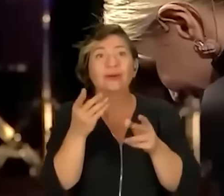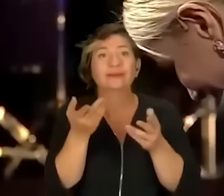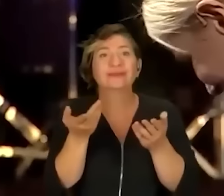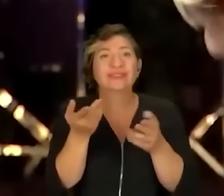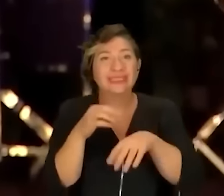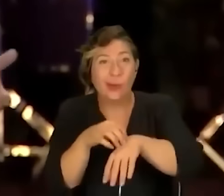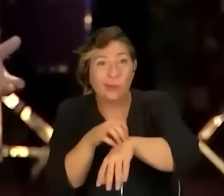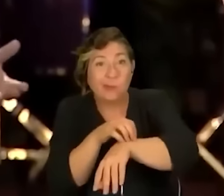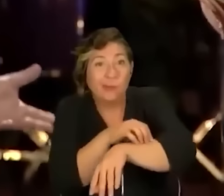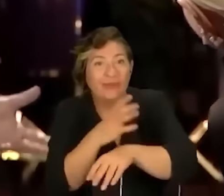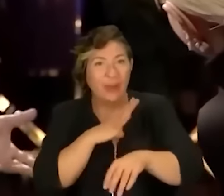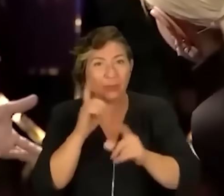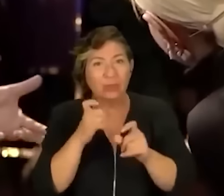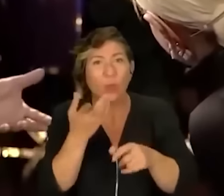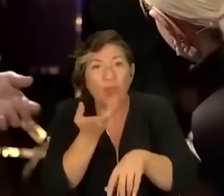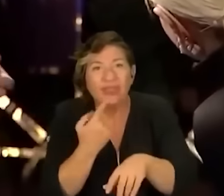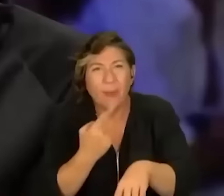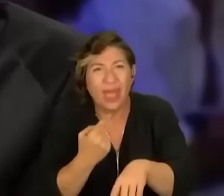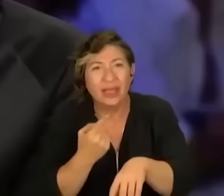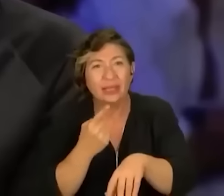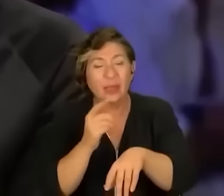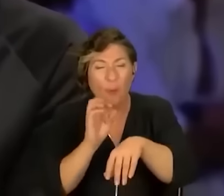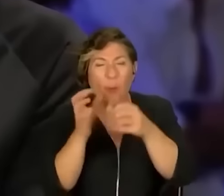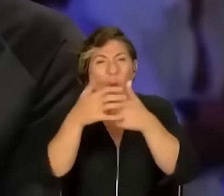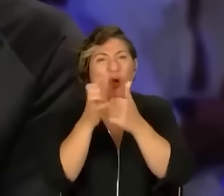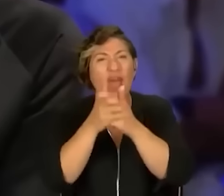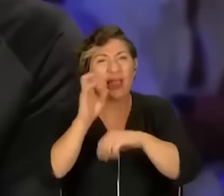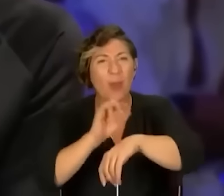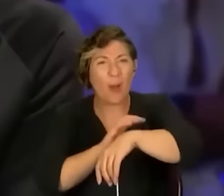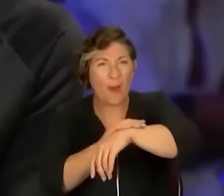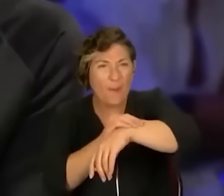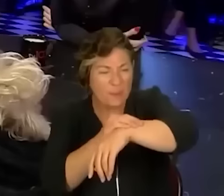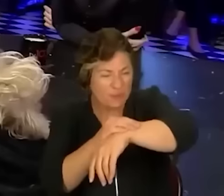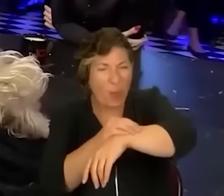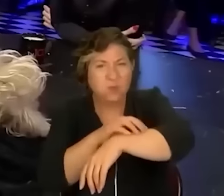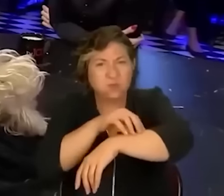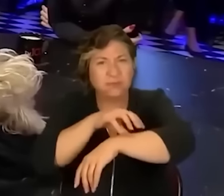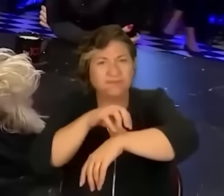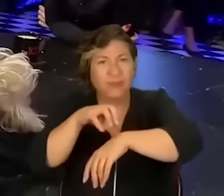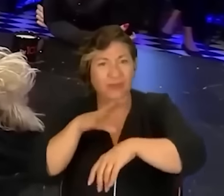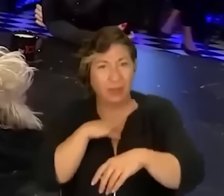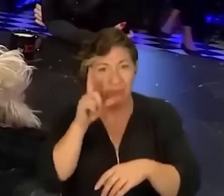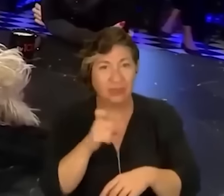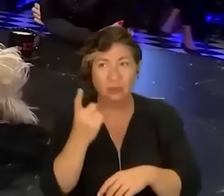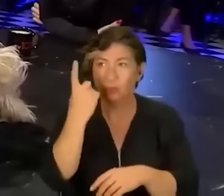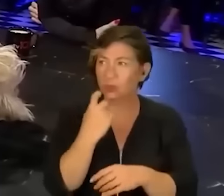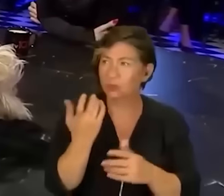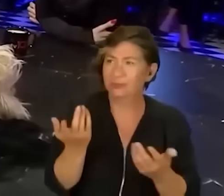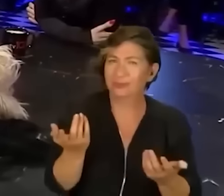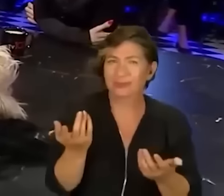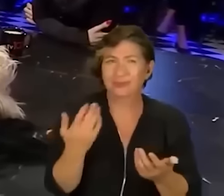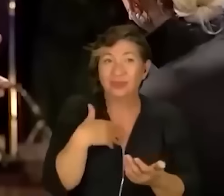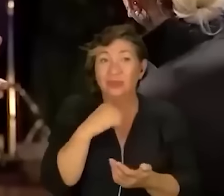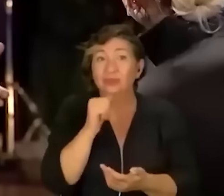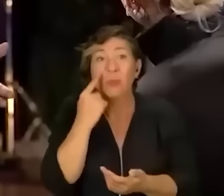Yani selülitin var mı? Nedir selülit abi? Böyle portakal kabuğu gibi evet. Çıpçak çıpçak. Var mı? Diyor.